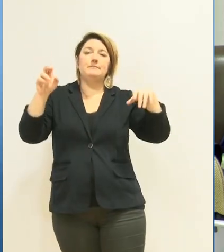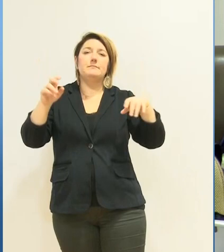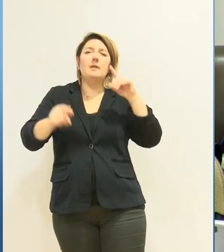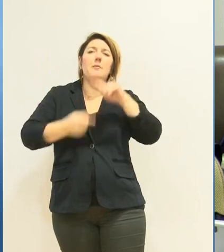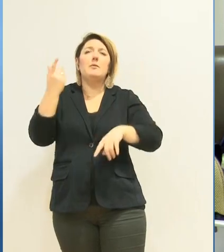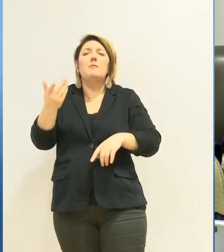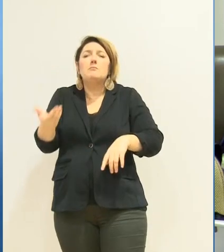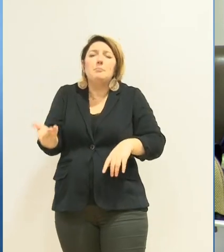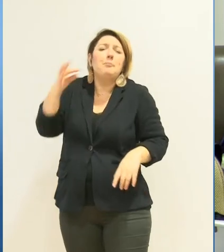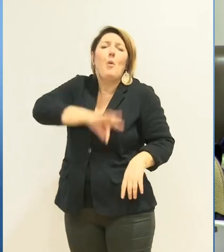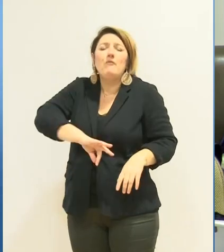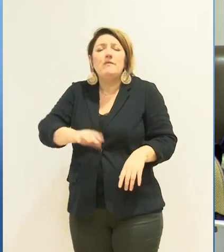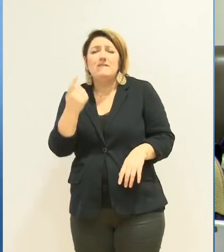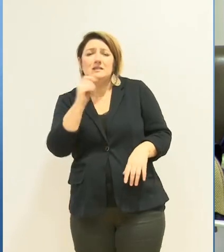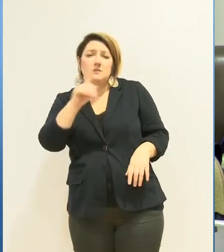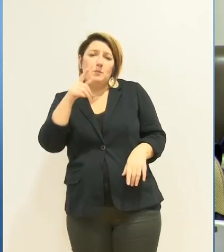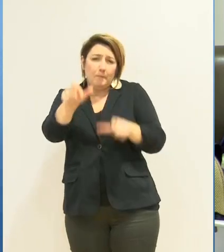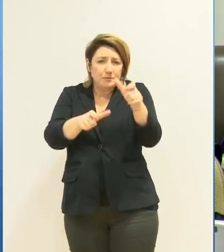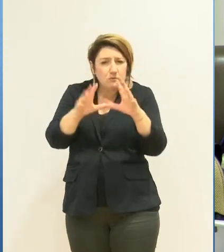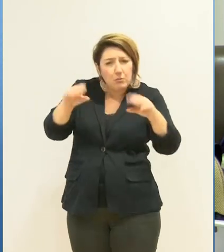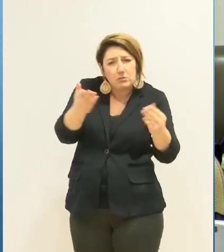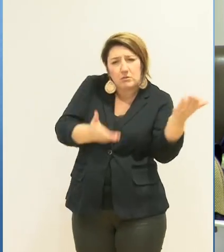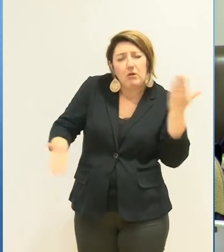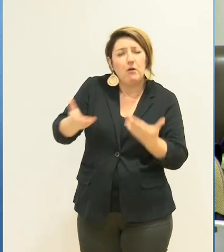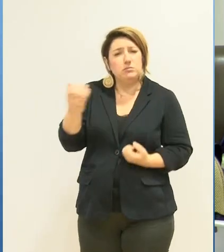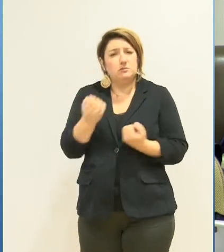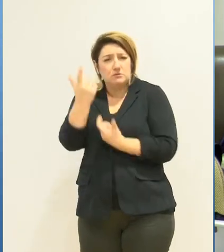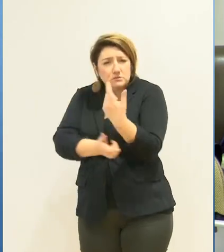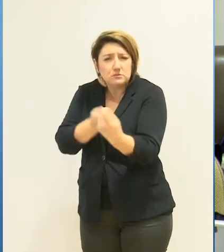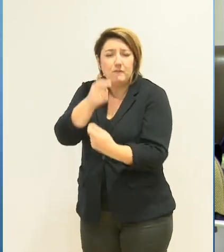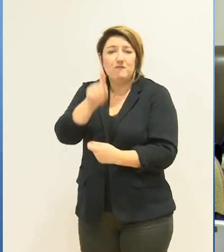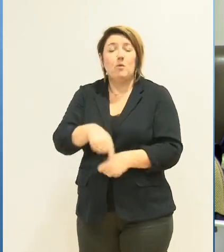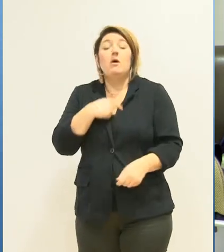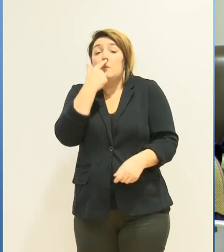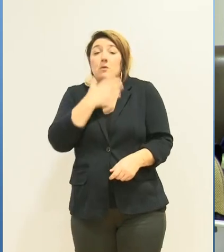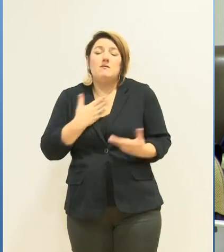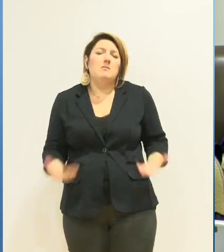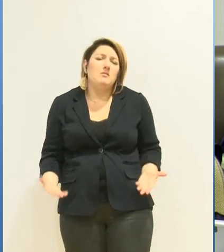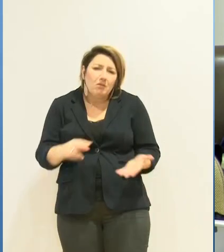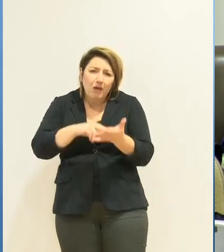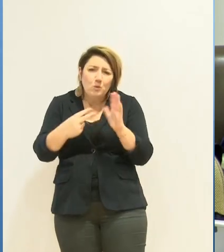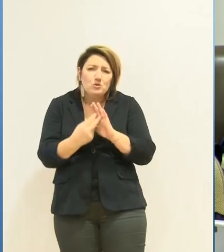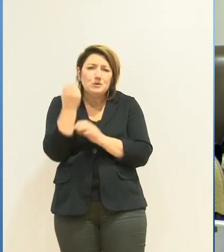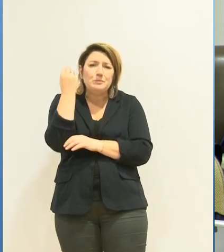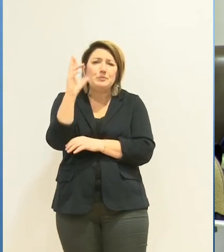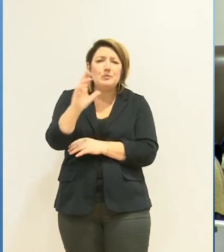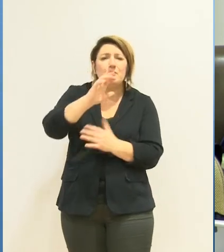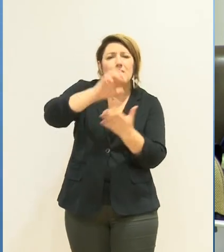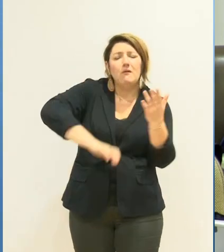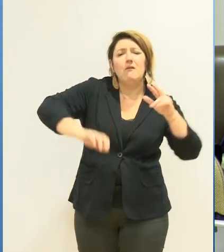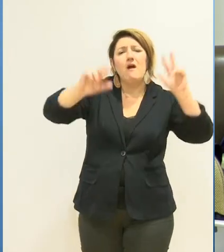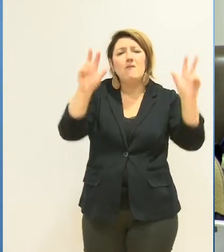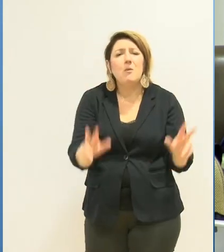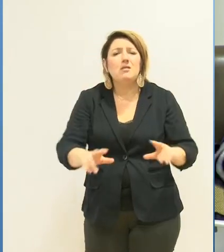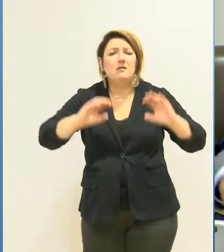mais donner à certains services aux habitants et je crois que les moyens technologiques dans l'eau bénéficions aujourd'hui des traitements tech les appareils